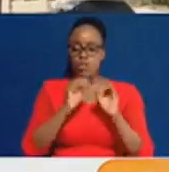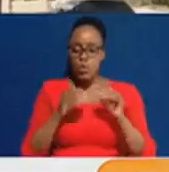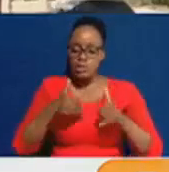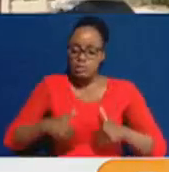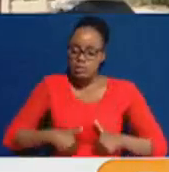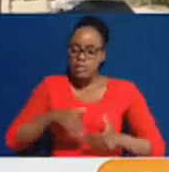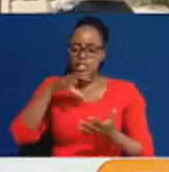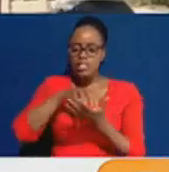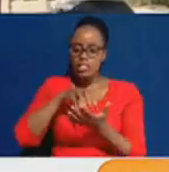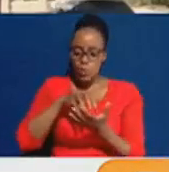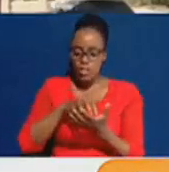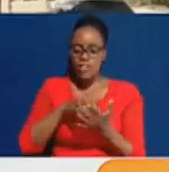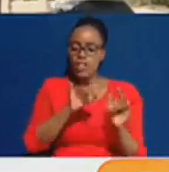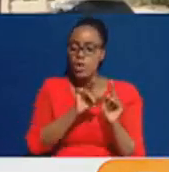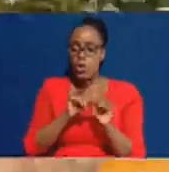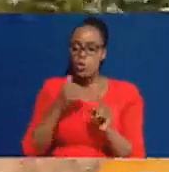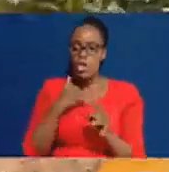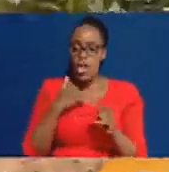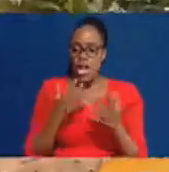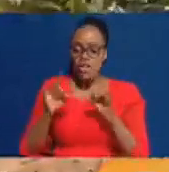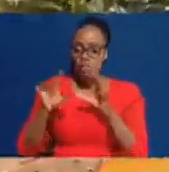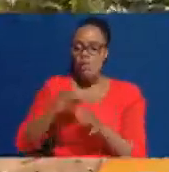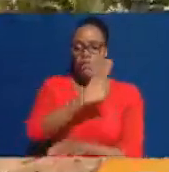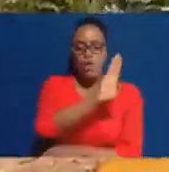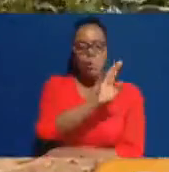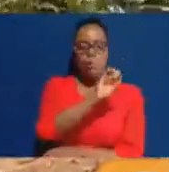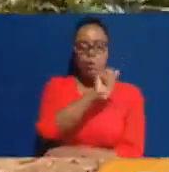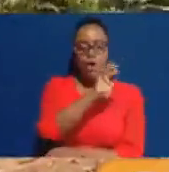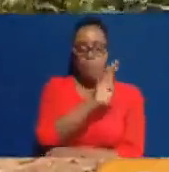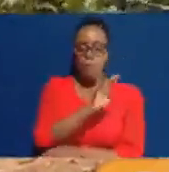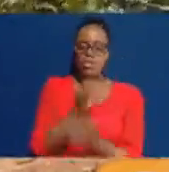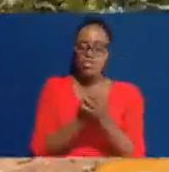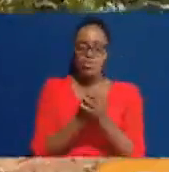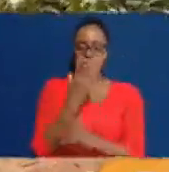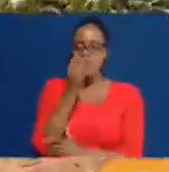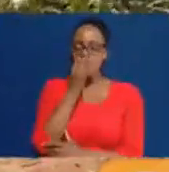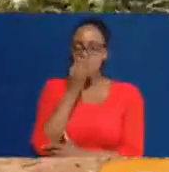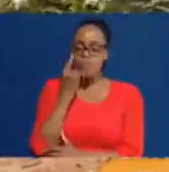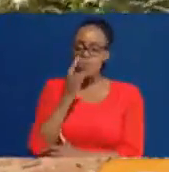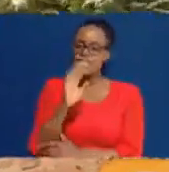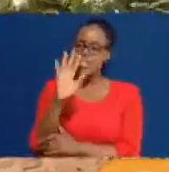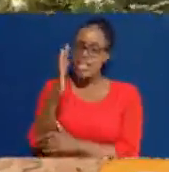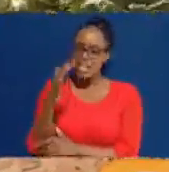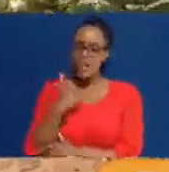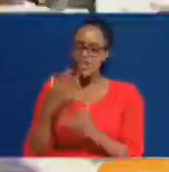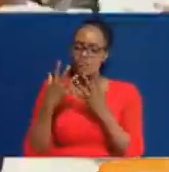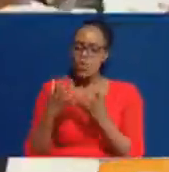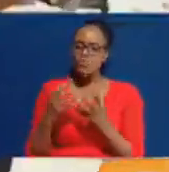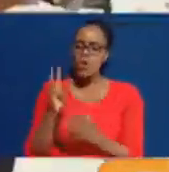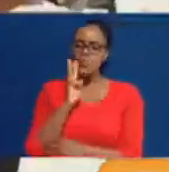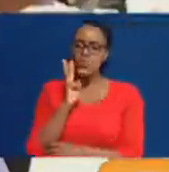situation, the farmers are ditching the baobab trees for food crops. Mti kwanza, kitu wa kwanza unanyonya maji katika